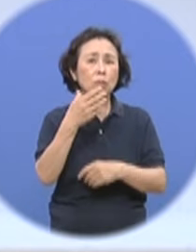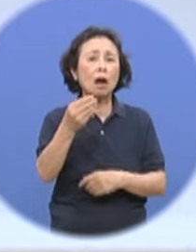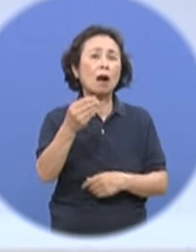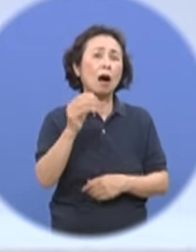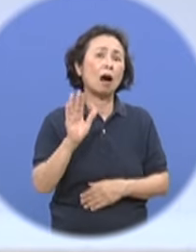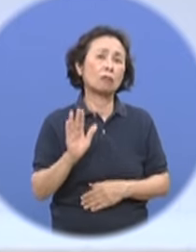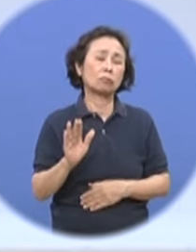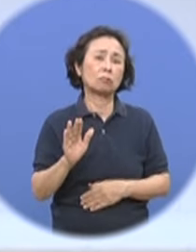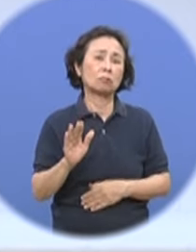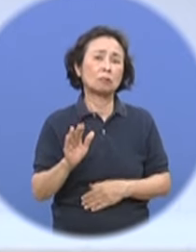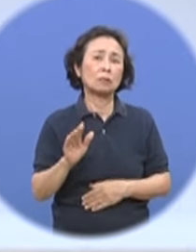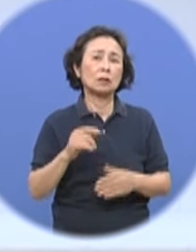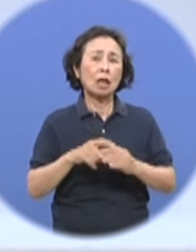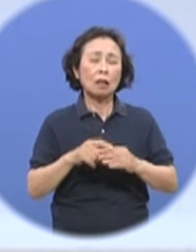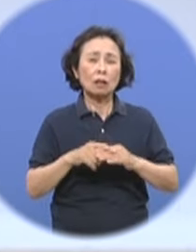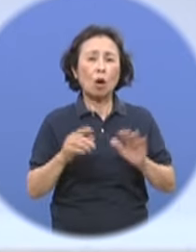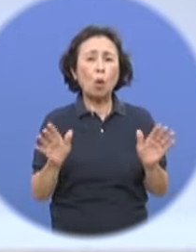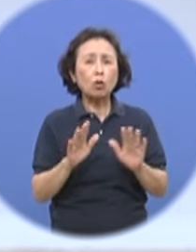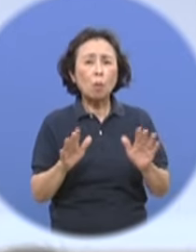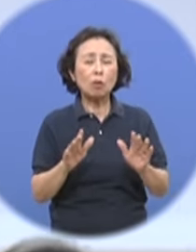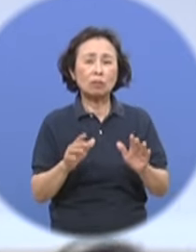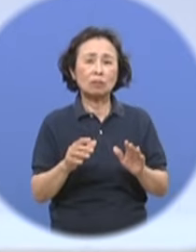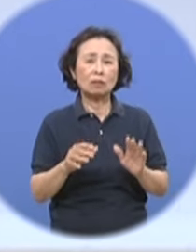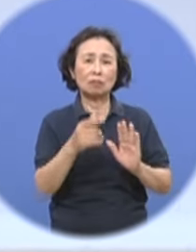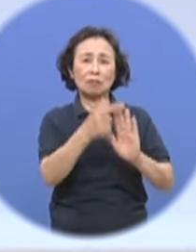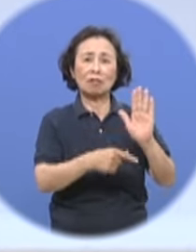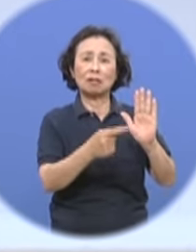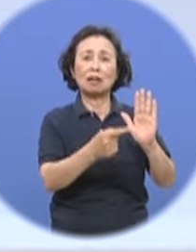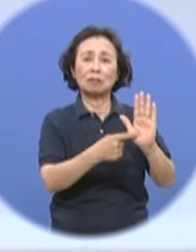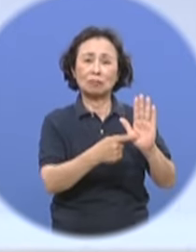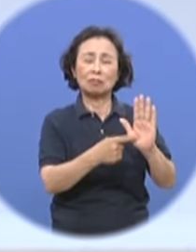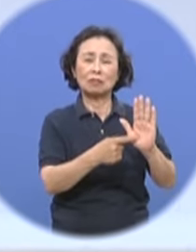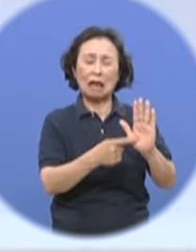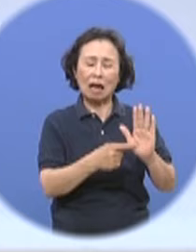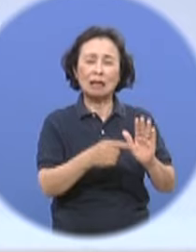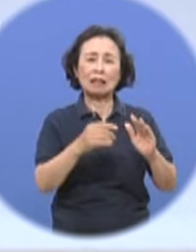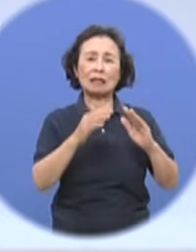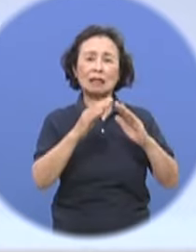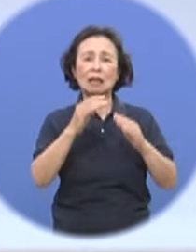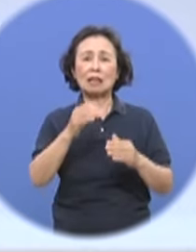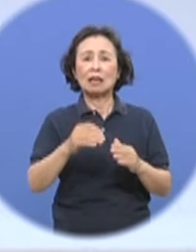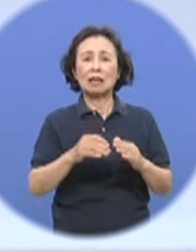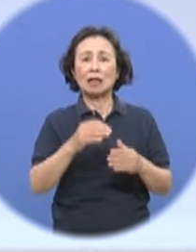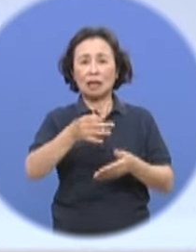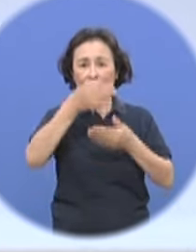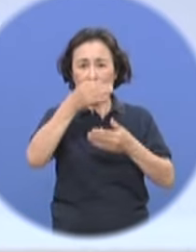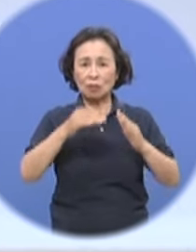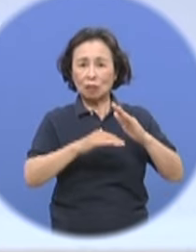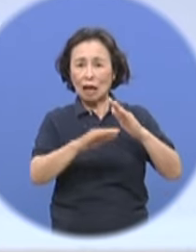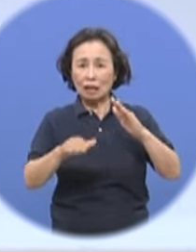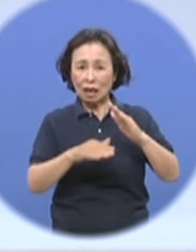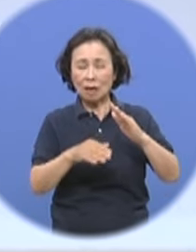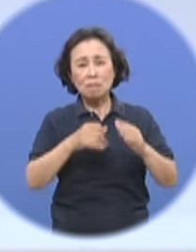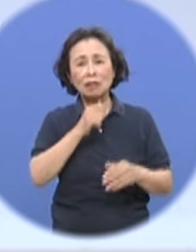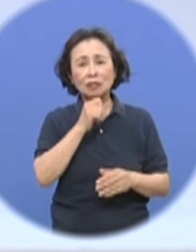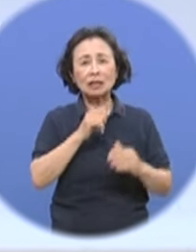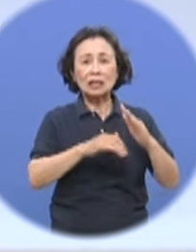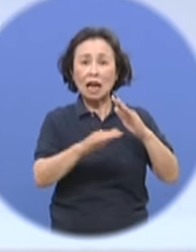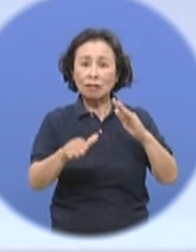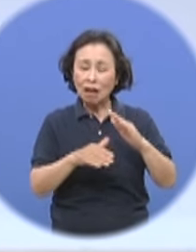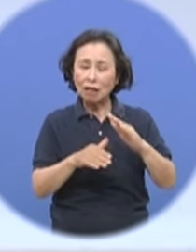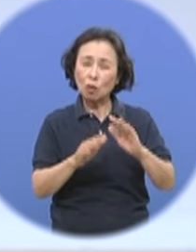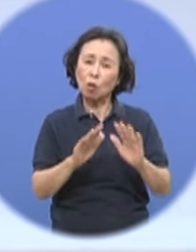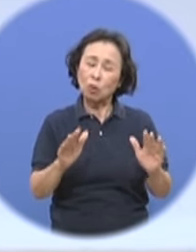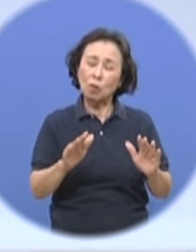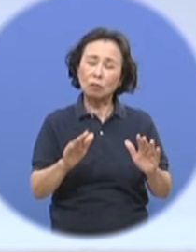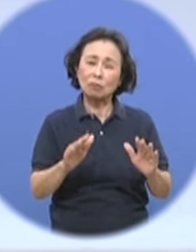ですから子どもしかも、所得の低いご家庭の子どもさんを対象にした事業だという誤解